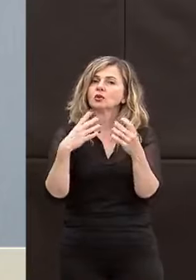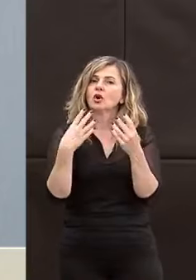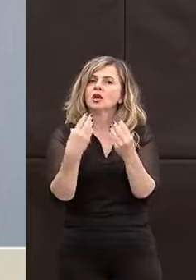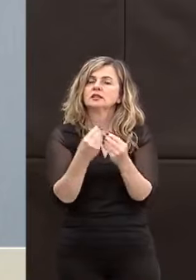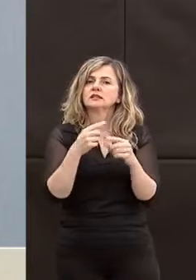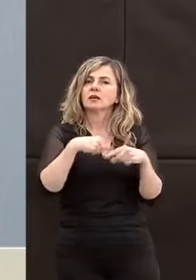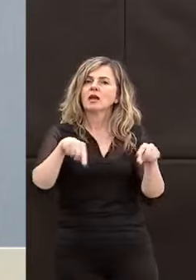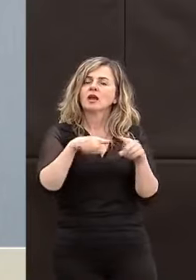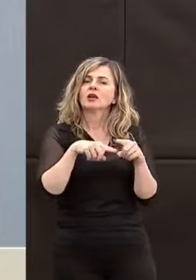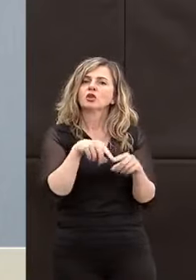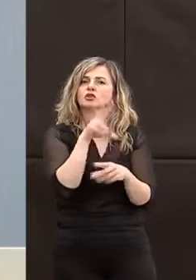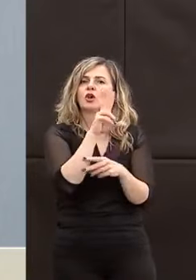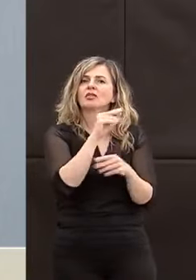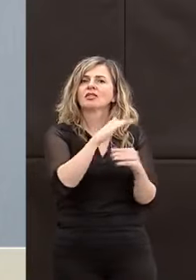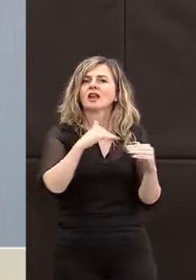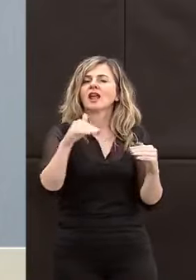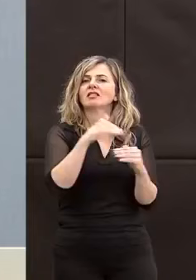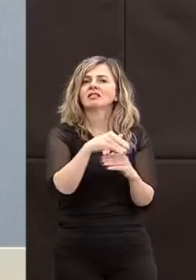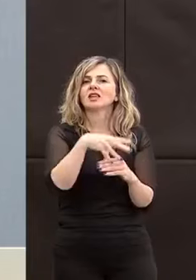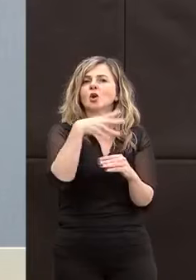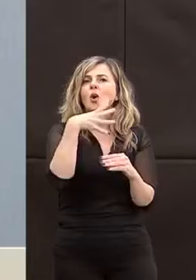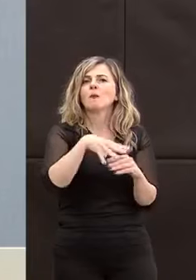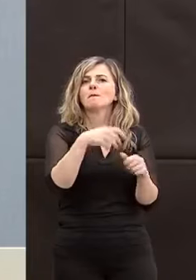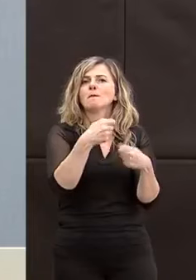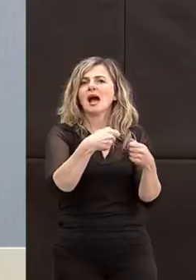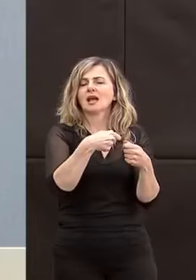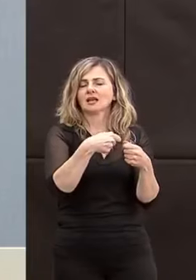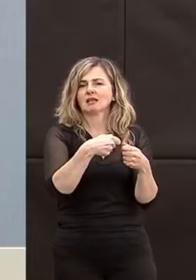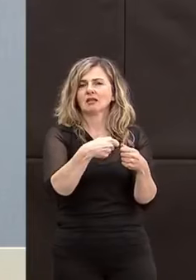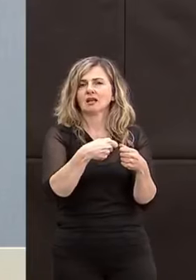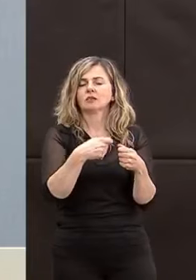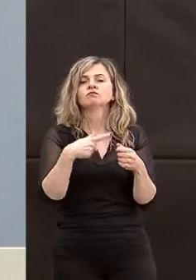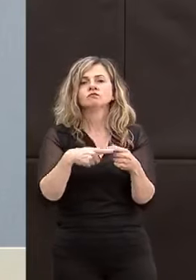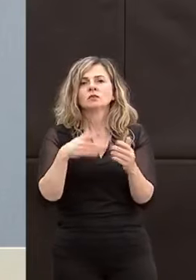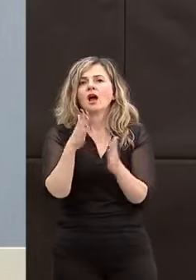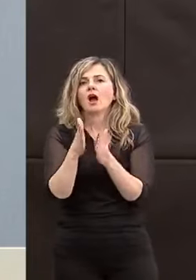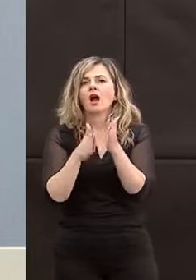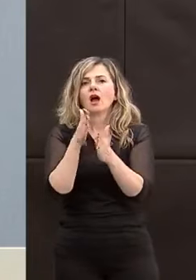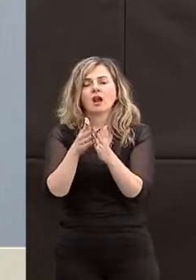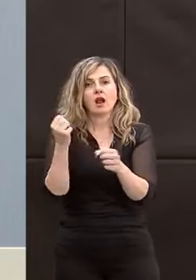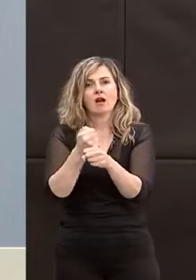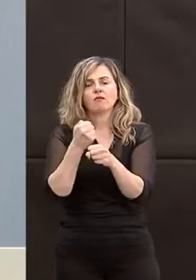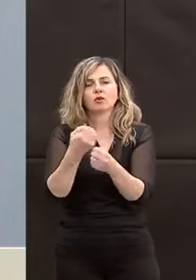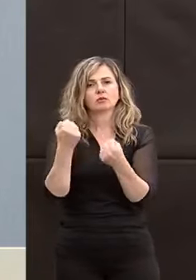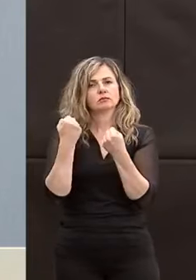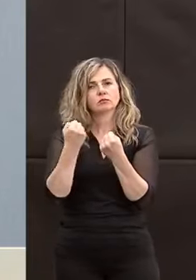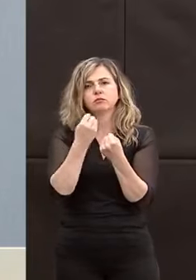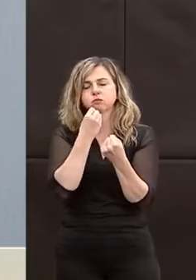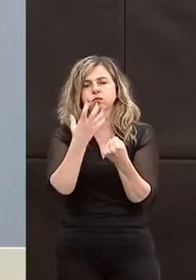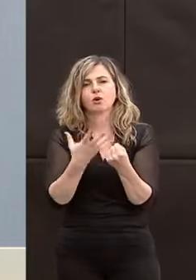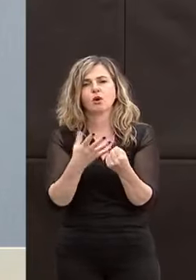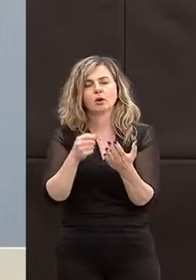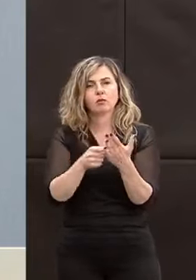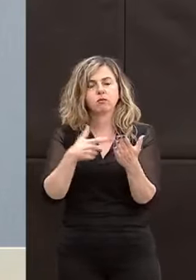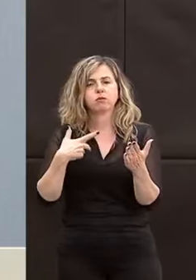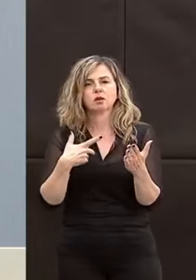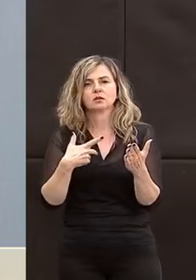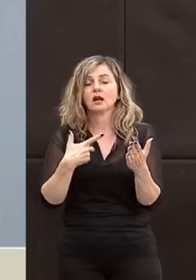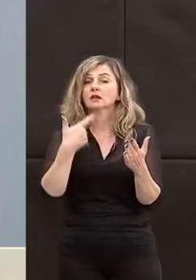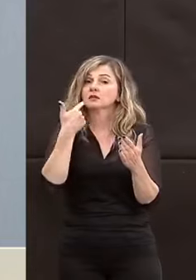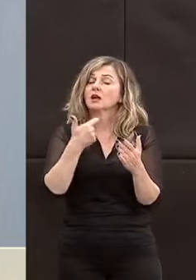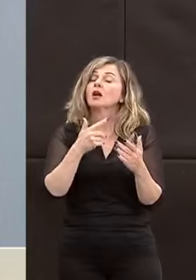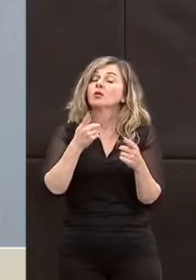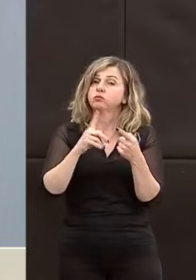trentino marketing e devo dire che sta andando avanti un lavoro molto molto importante dall'altra parte non dobbiamo assolutamente